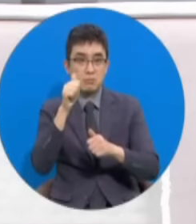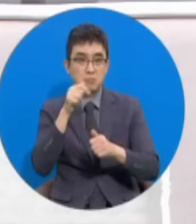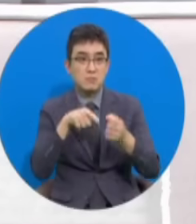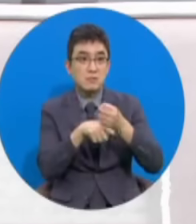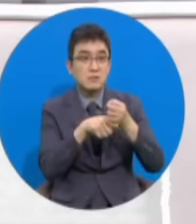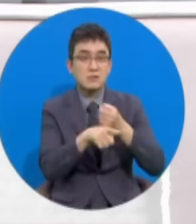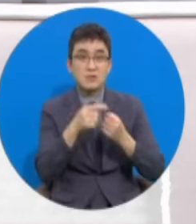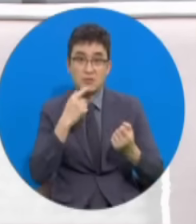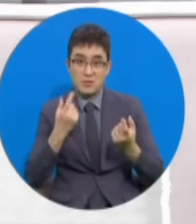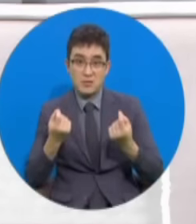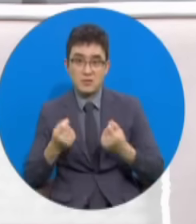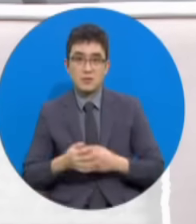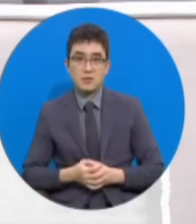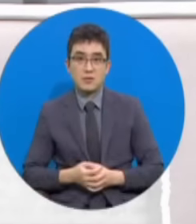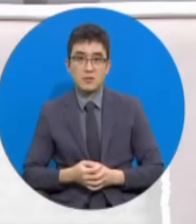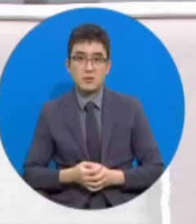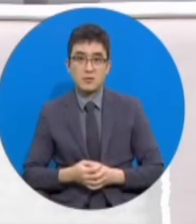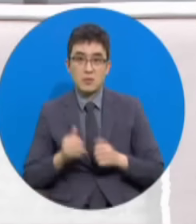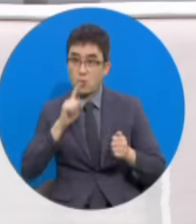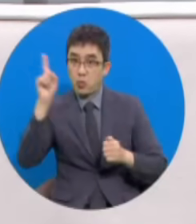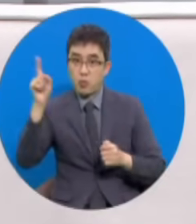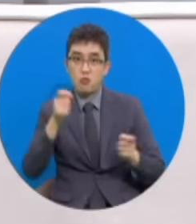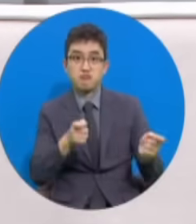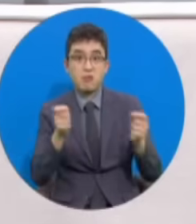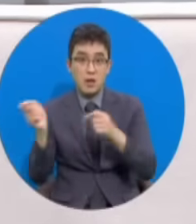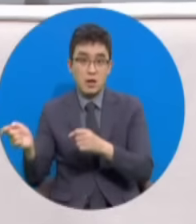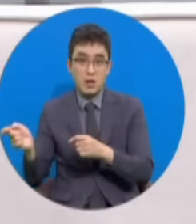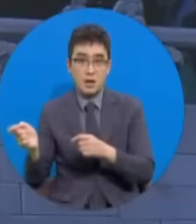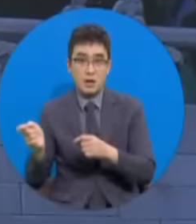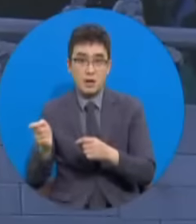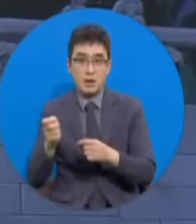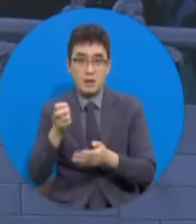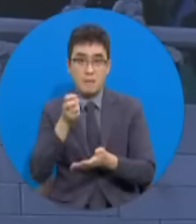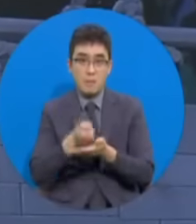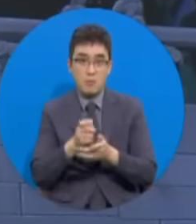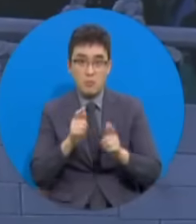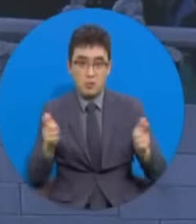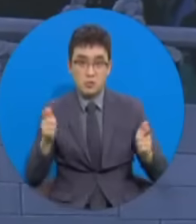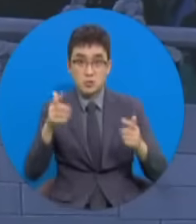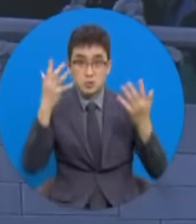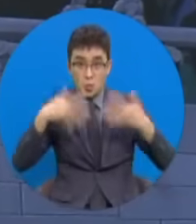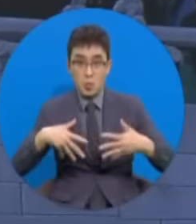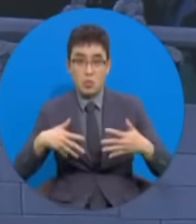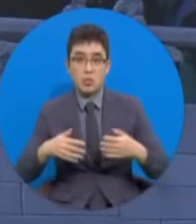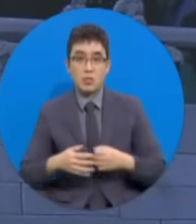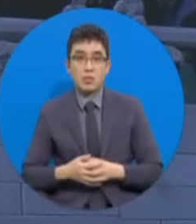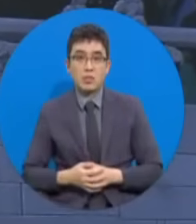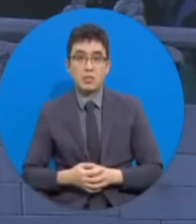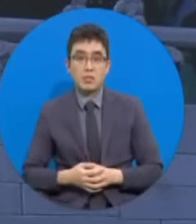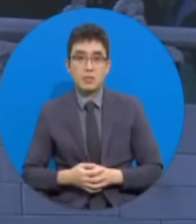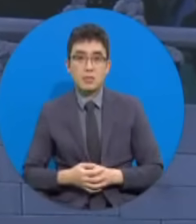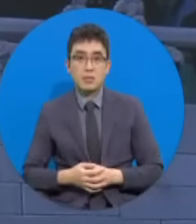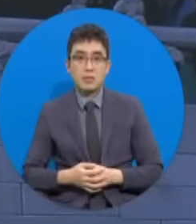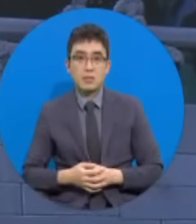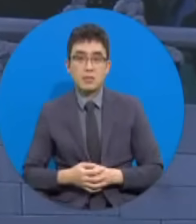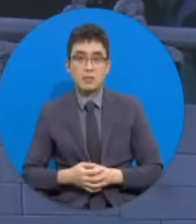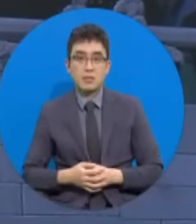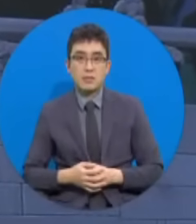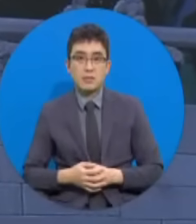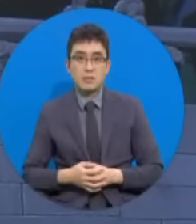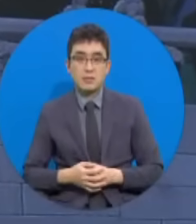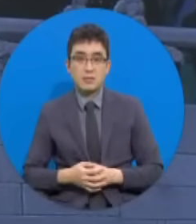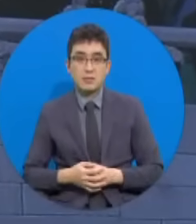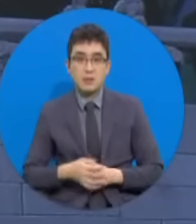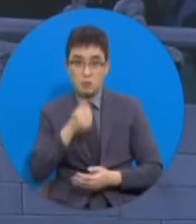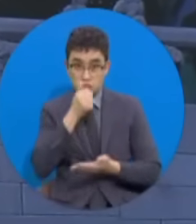거죠. 기소유예의 일종의 어떤 이 법률적인 전제 조건이라는 것은 피의자들의